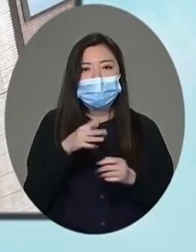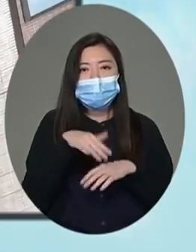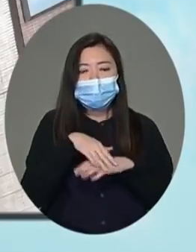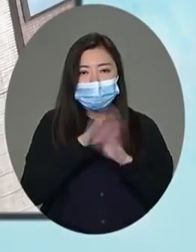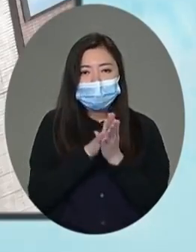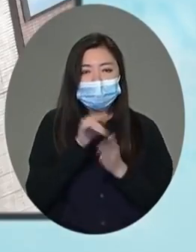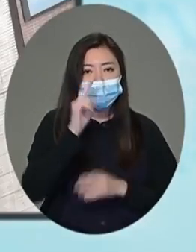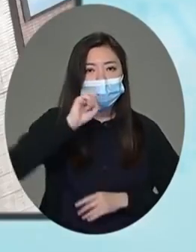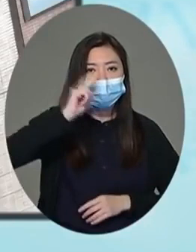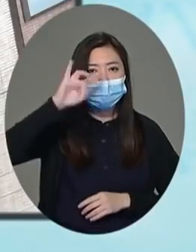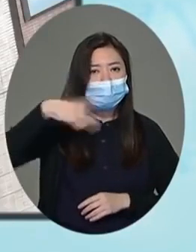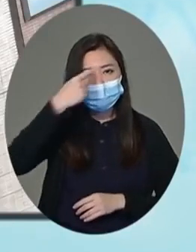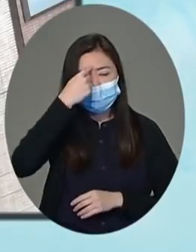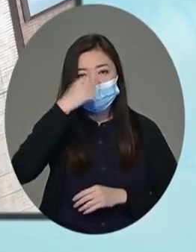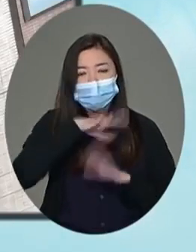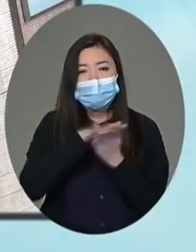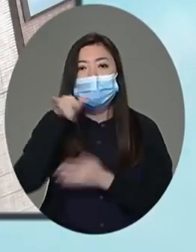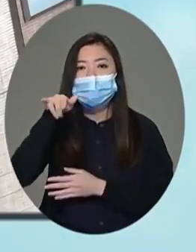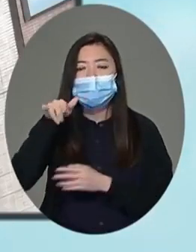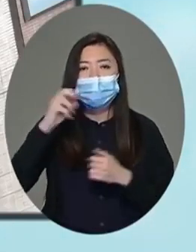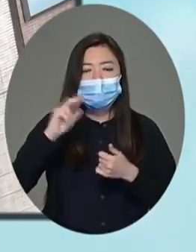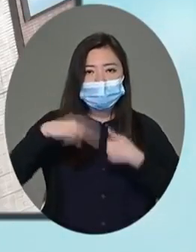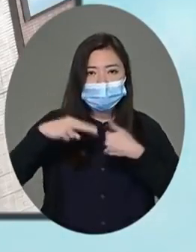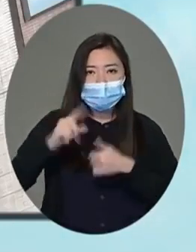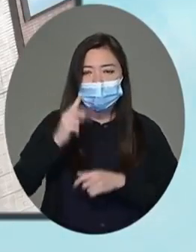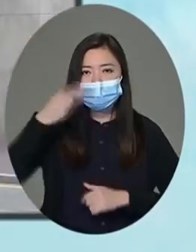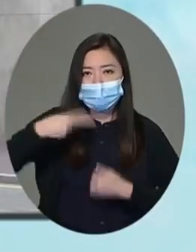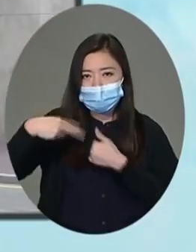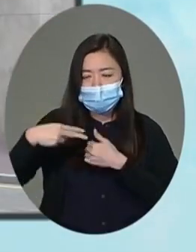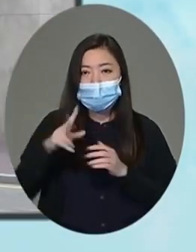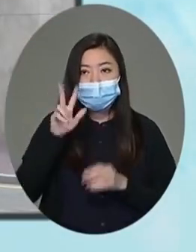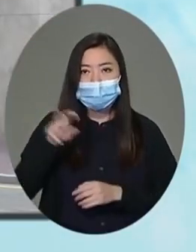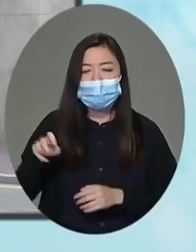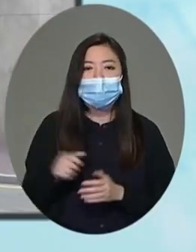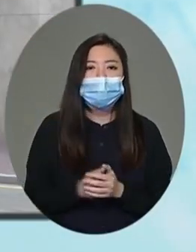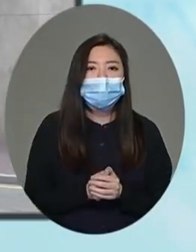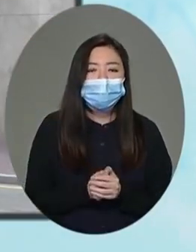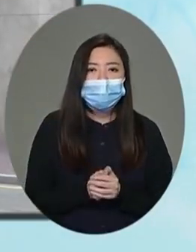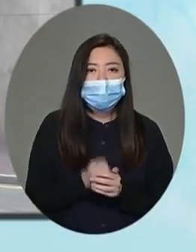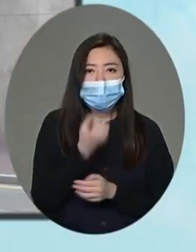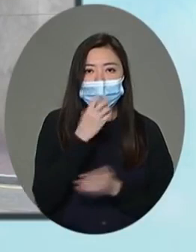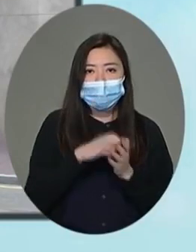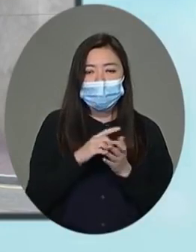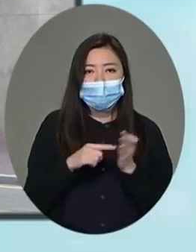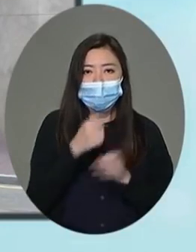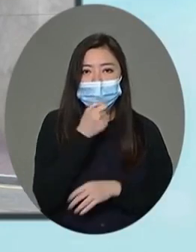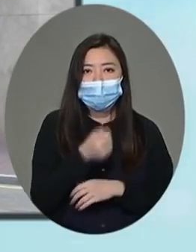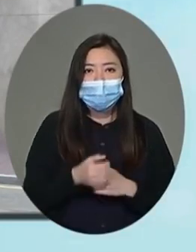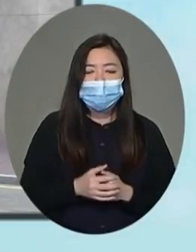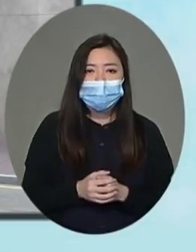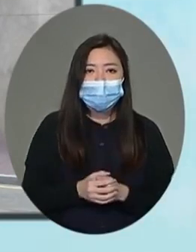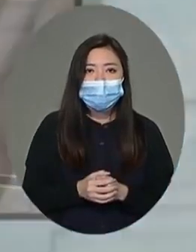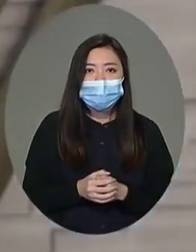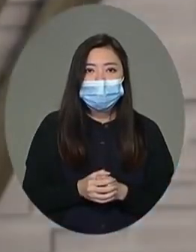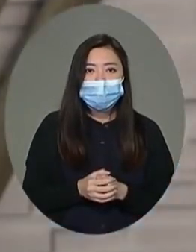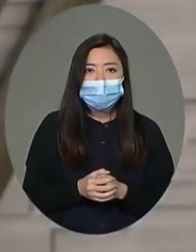部输入个案都是在机场检测或者强制检疫期间发现。香港电台记者林家平报